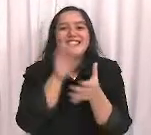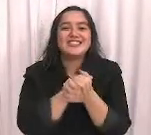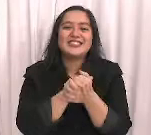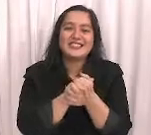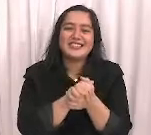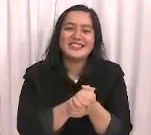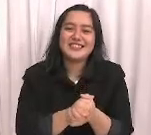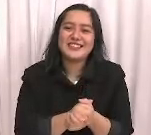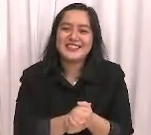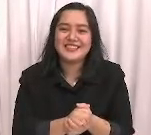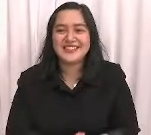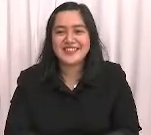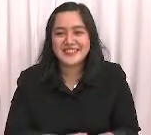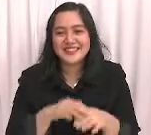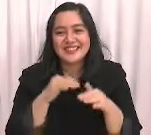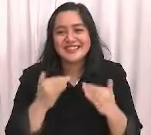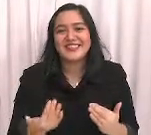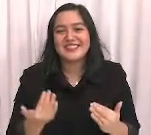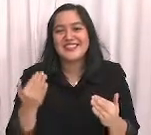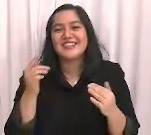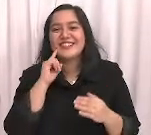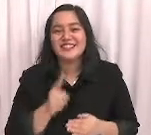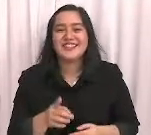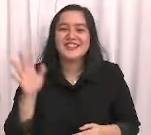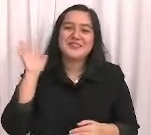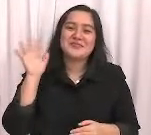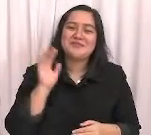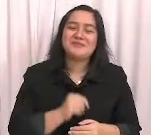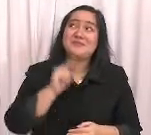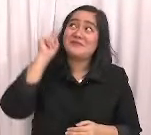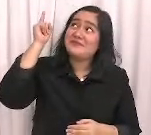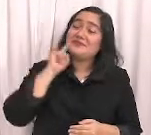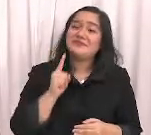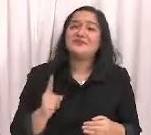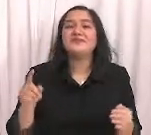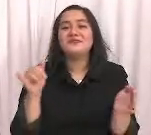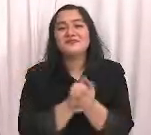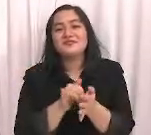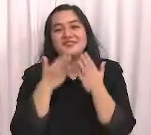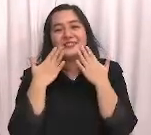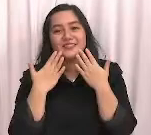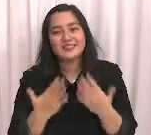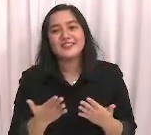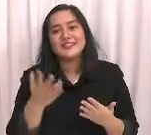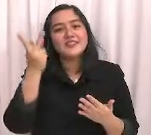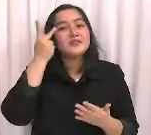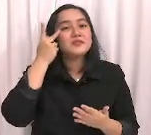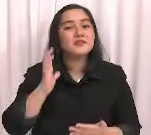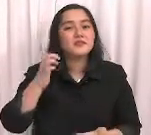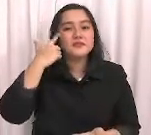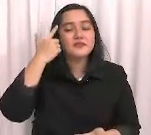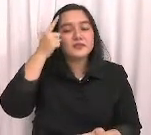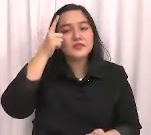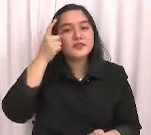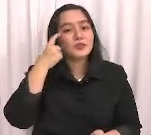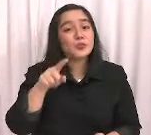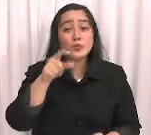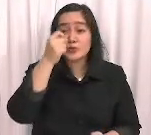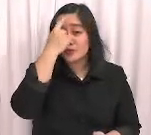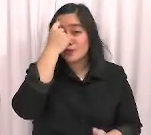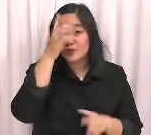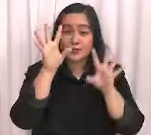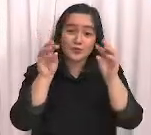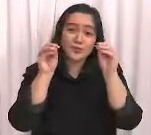Alright, mamaalam na tayo, Marinelli. Maraming salamat po, Pastor, for the enlightenment. Marami po